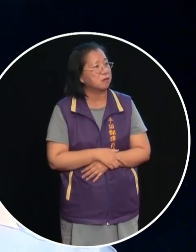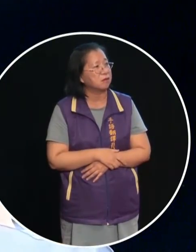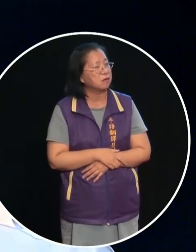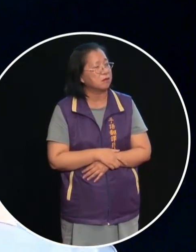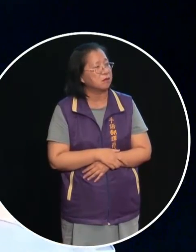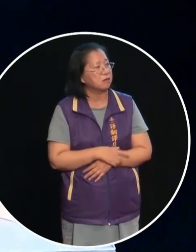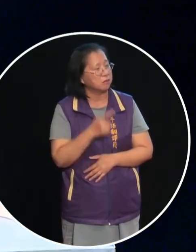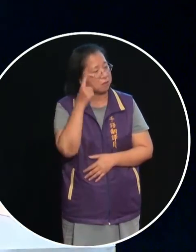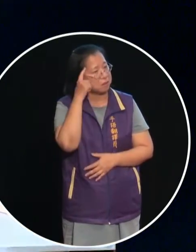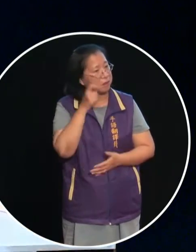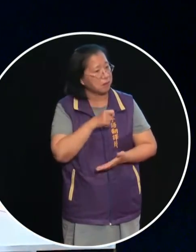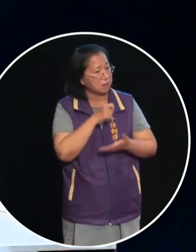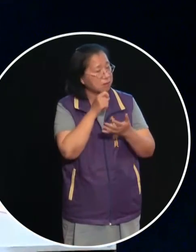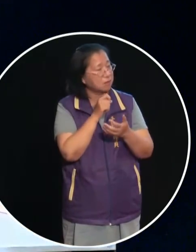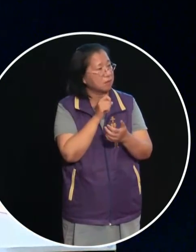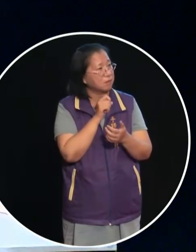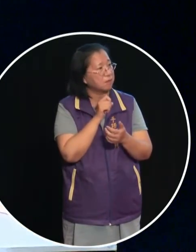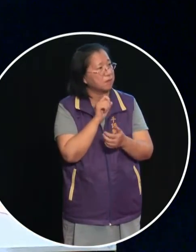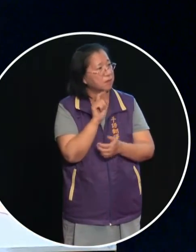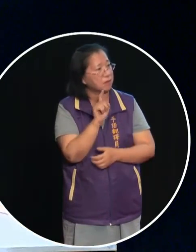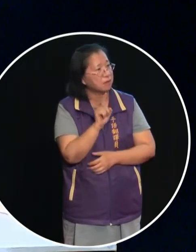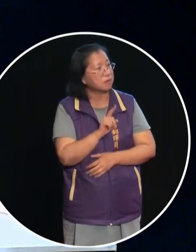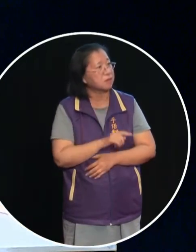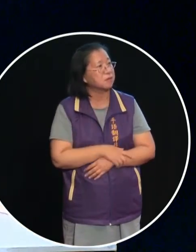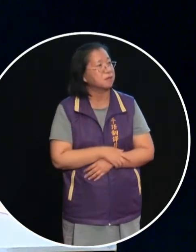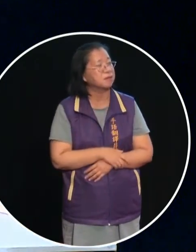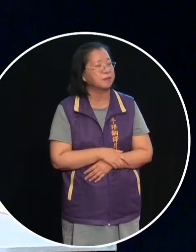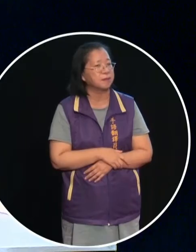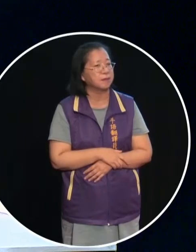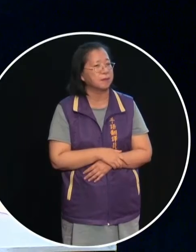以不能说是这个